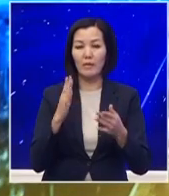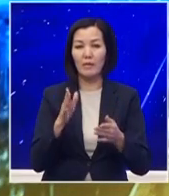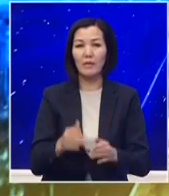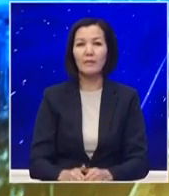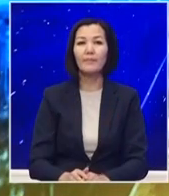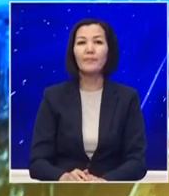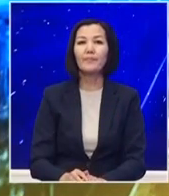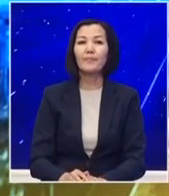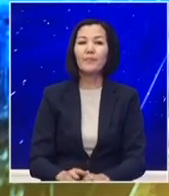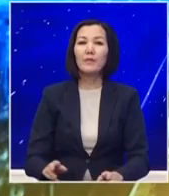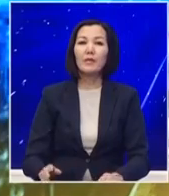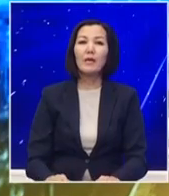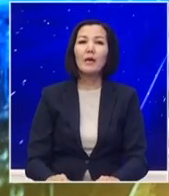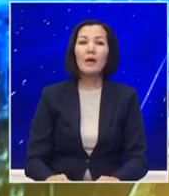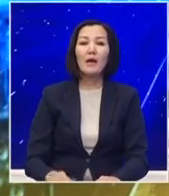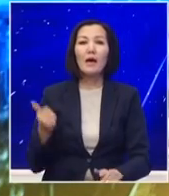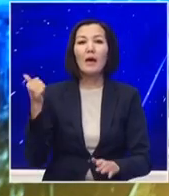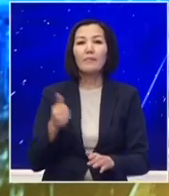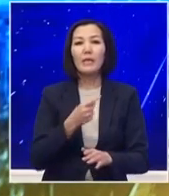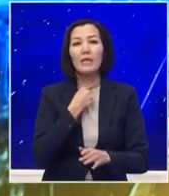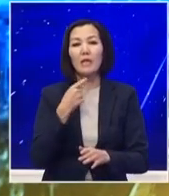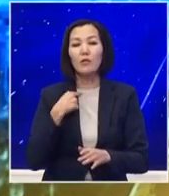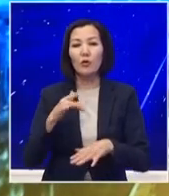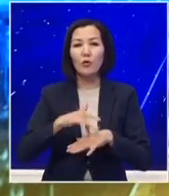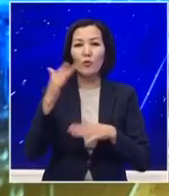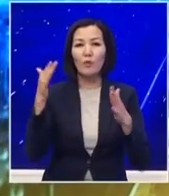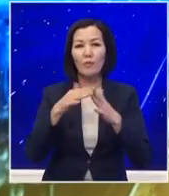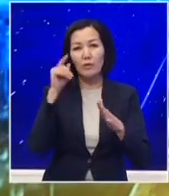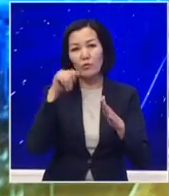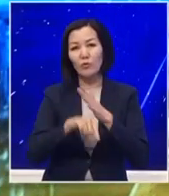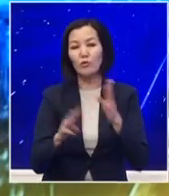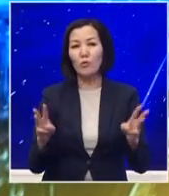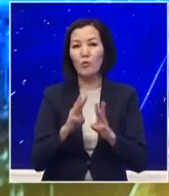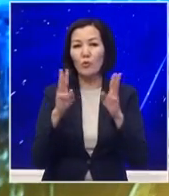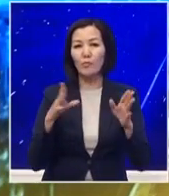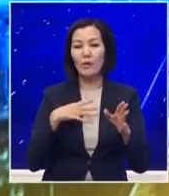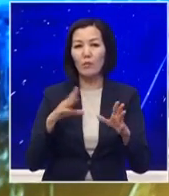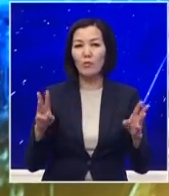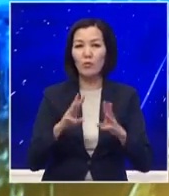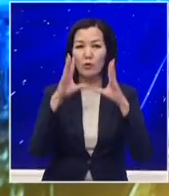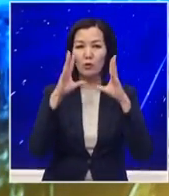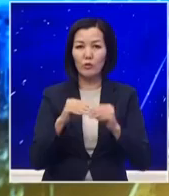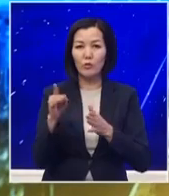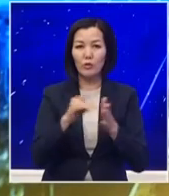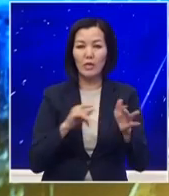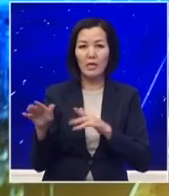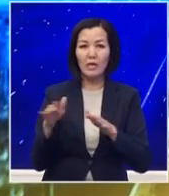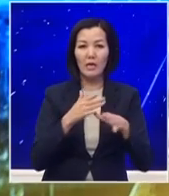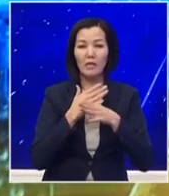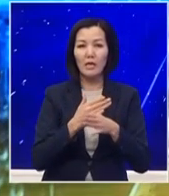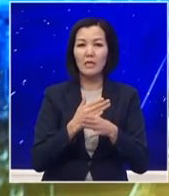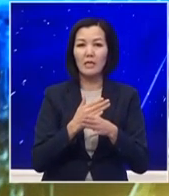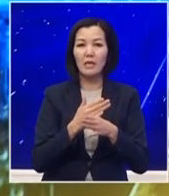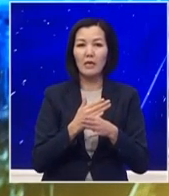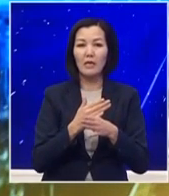От пен су тілсіз жау аптада Талдықорғанда көп қабатты үйде өрт шықты. Өрт сөндірушілердің жедел әрекет етуінің арқасында